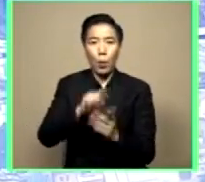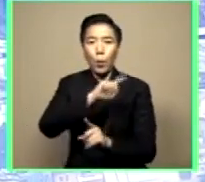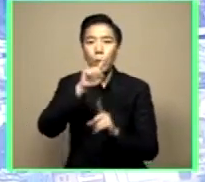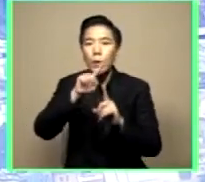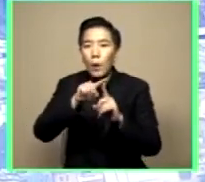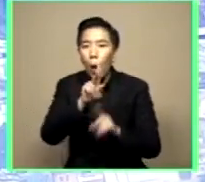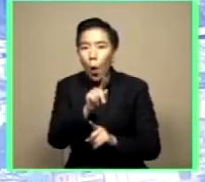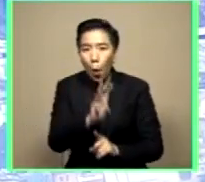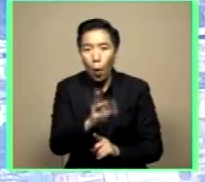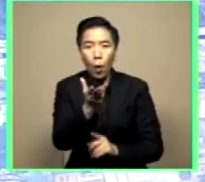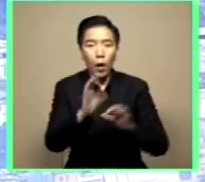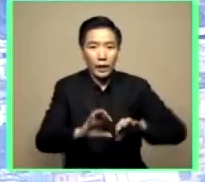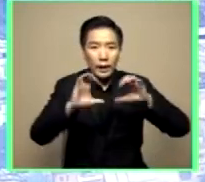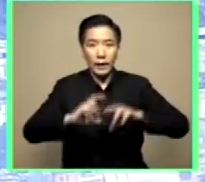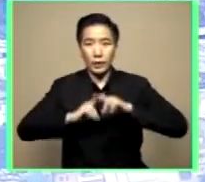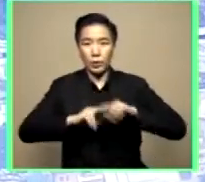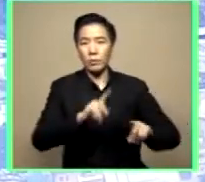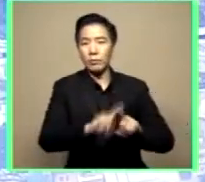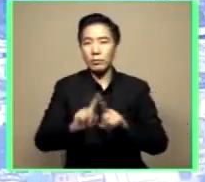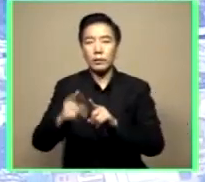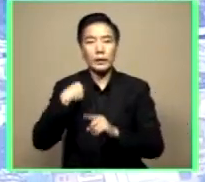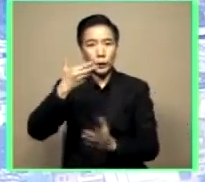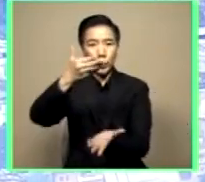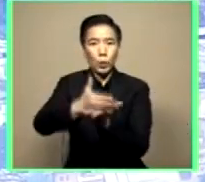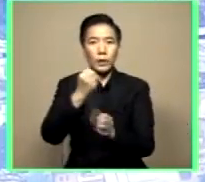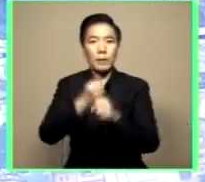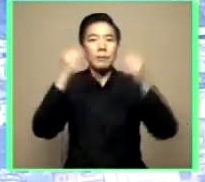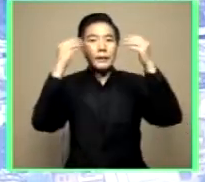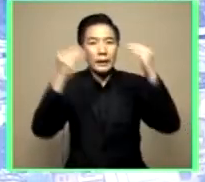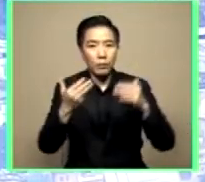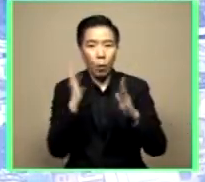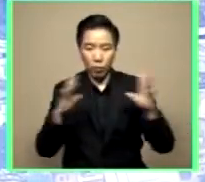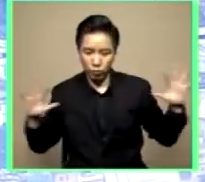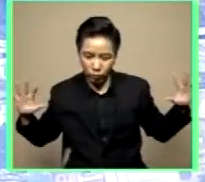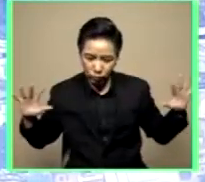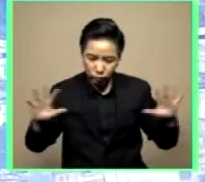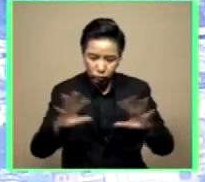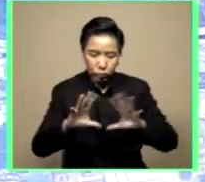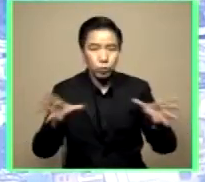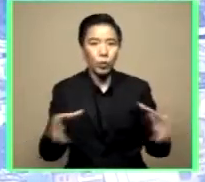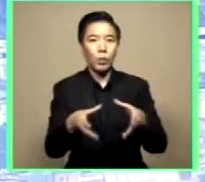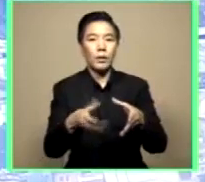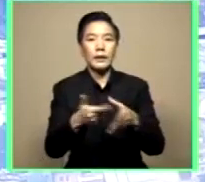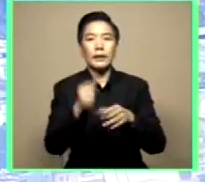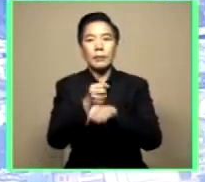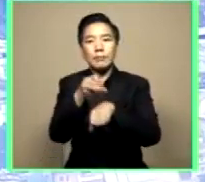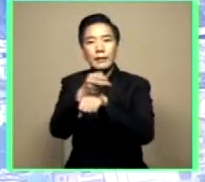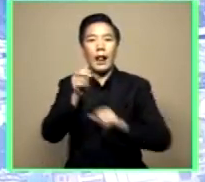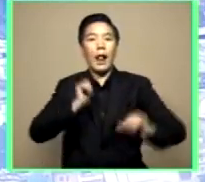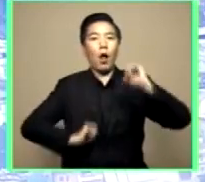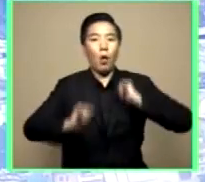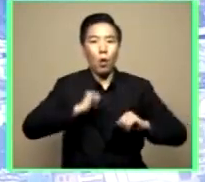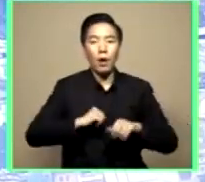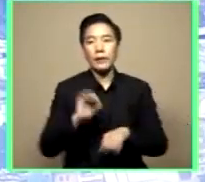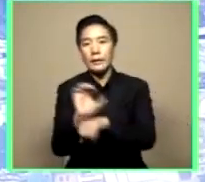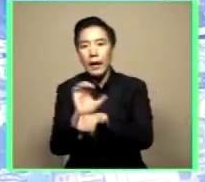มือภาครัฐเอกชนในการงดกิจกรรมการรวมคนอันนึงคือกองถ่ายทำละครและภาพยนต